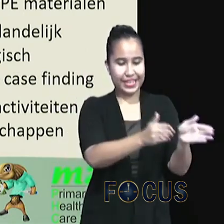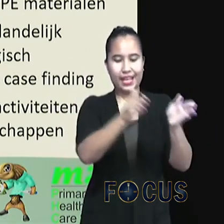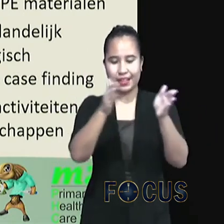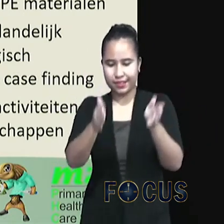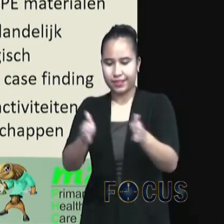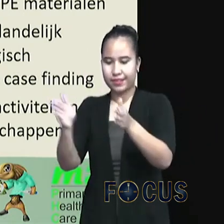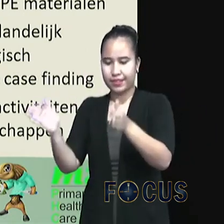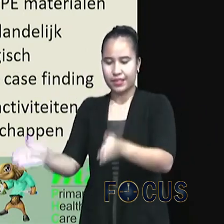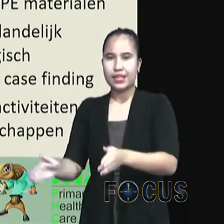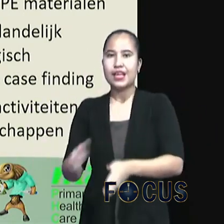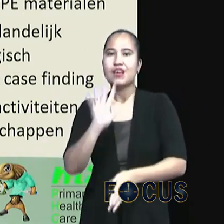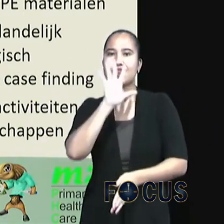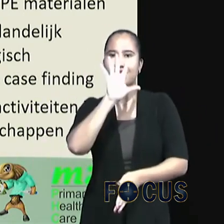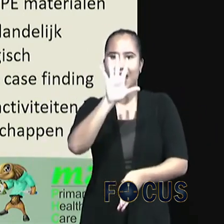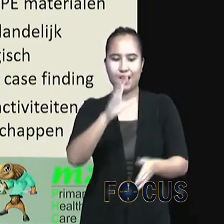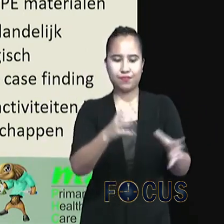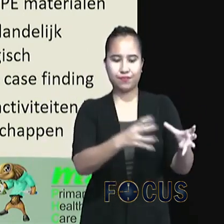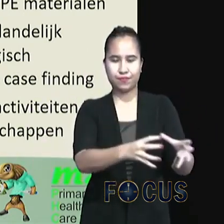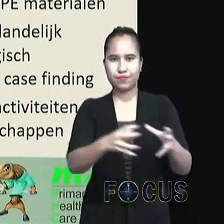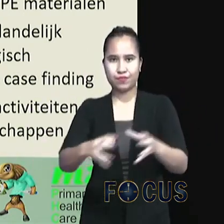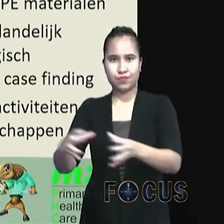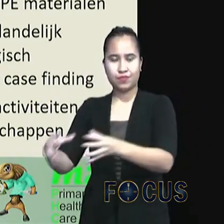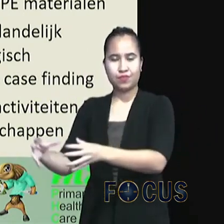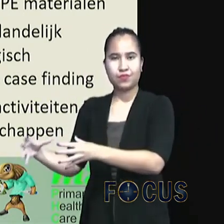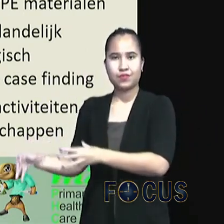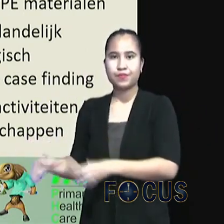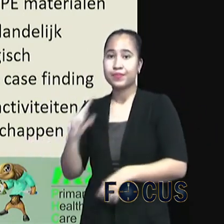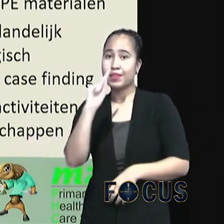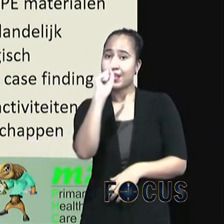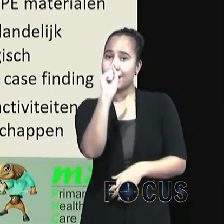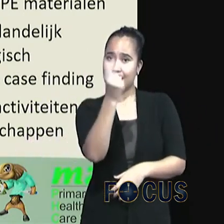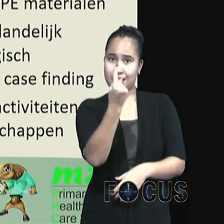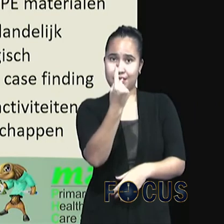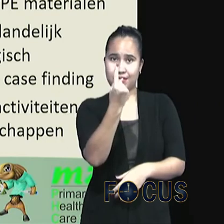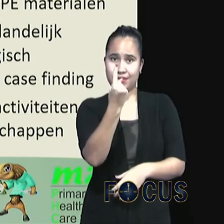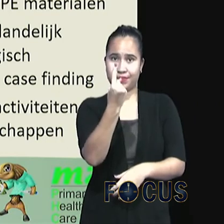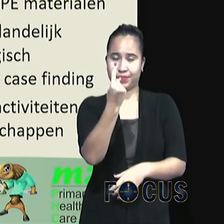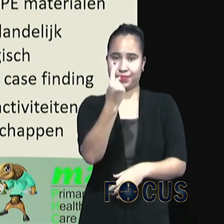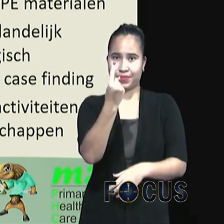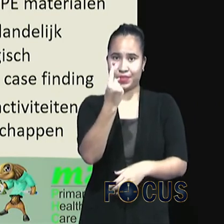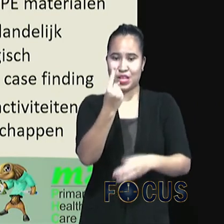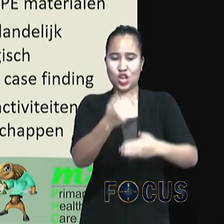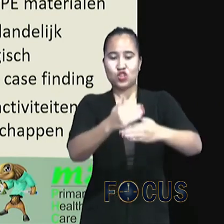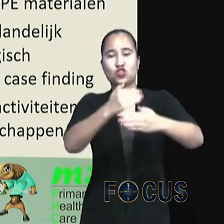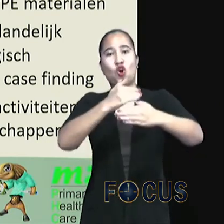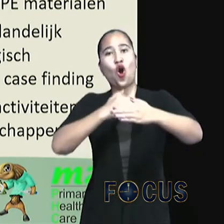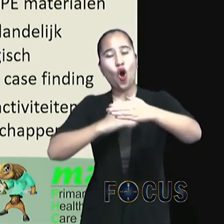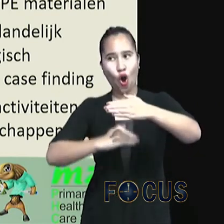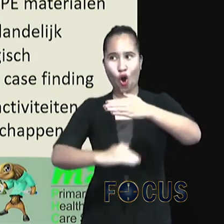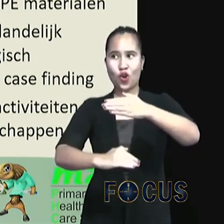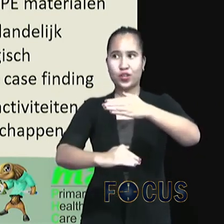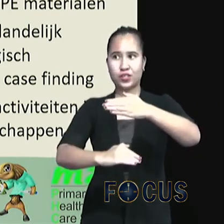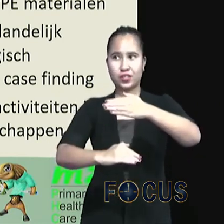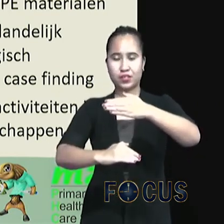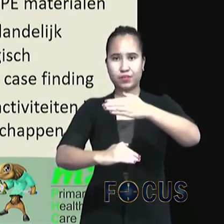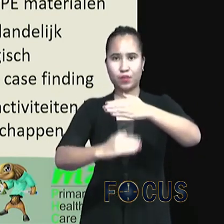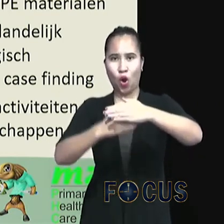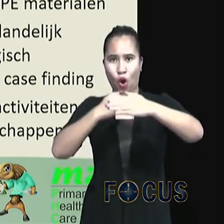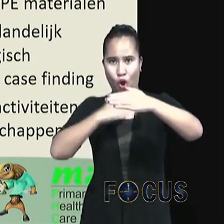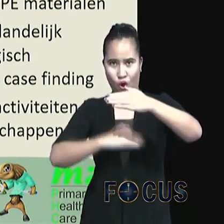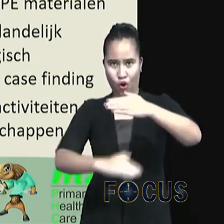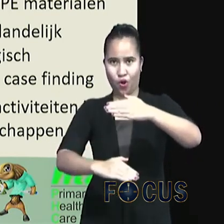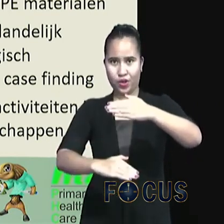regionen. En de eerste is vlak onder de, zeg maar, de lijn